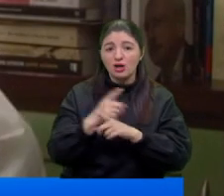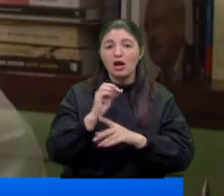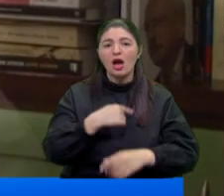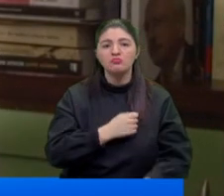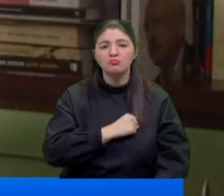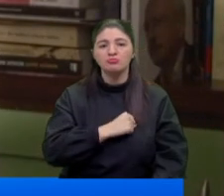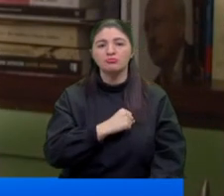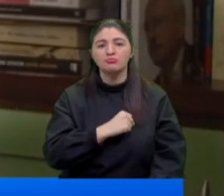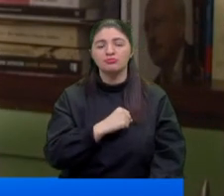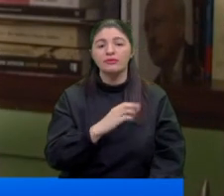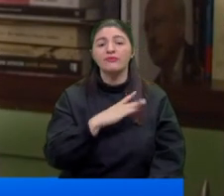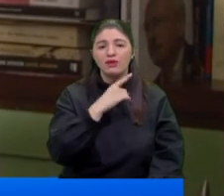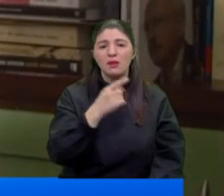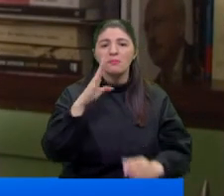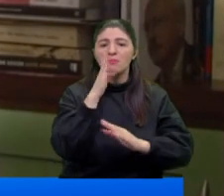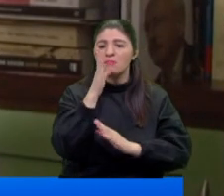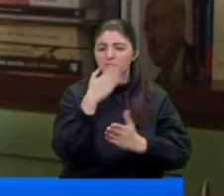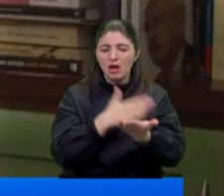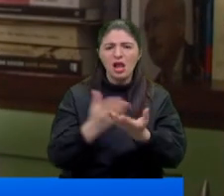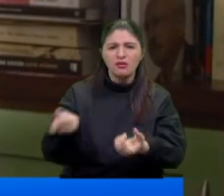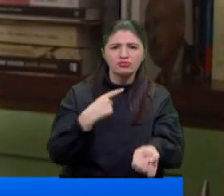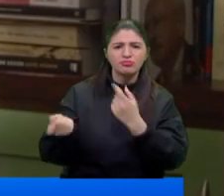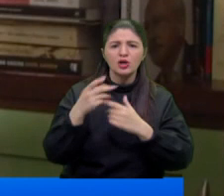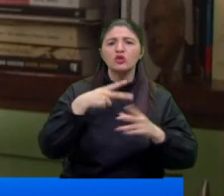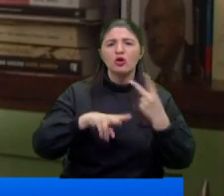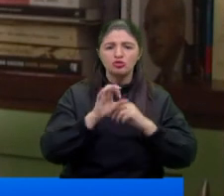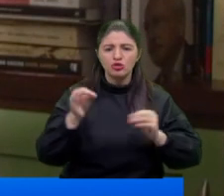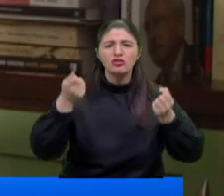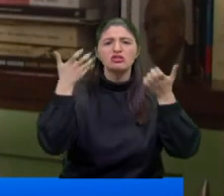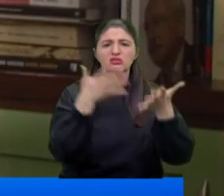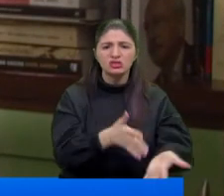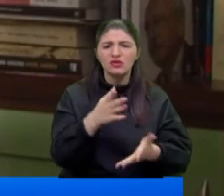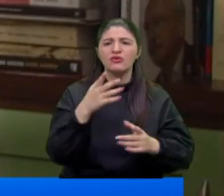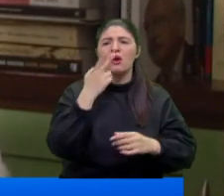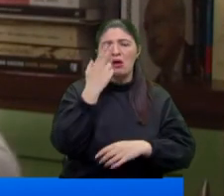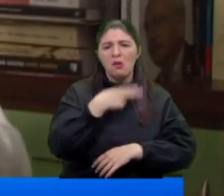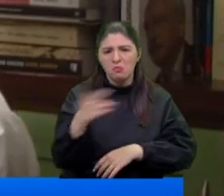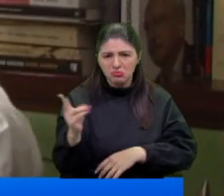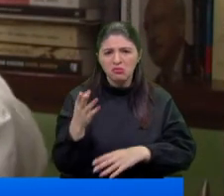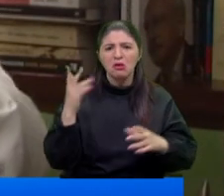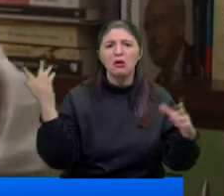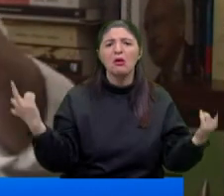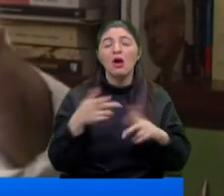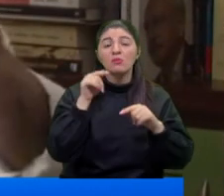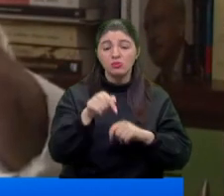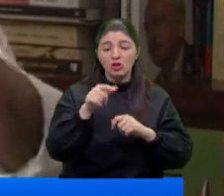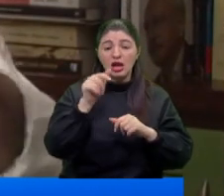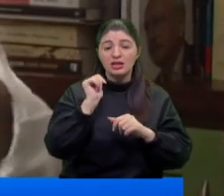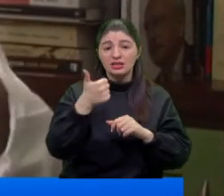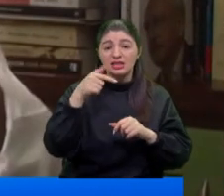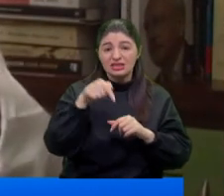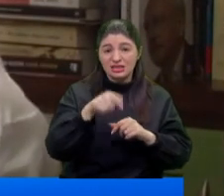kalbi atıyor belge yağıyor yolsuzluklar israflar teşk eşler Bugün sizi bu